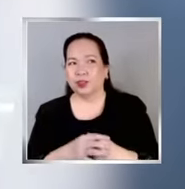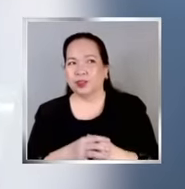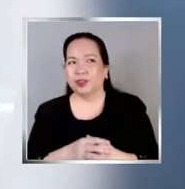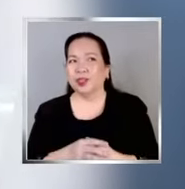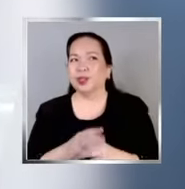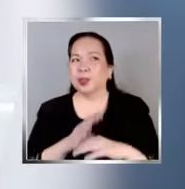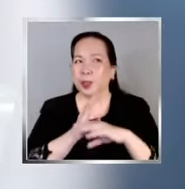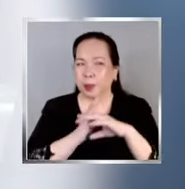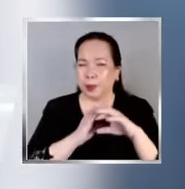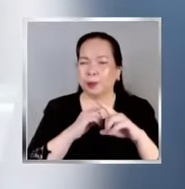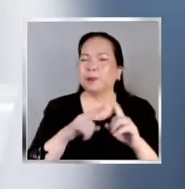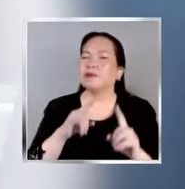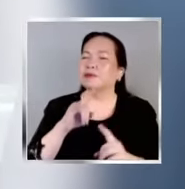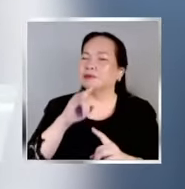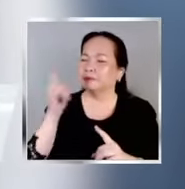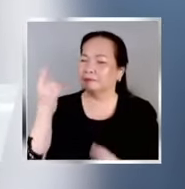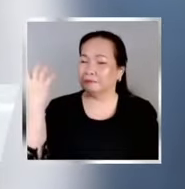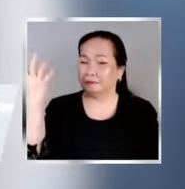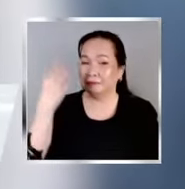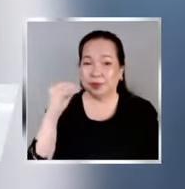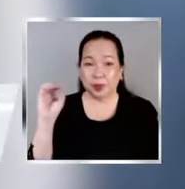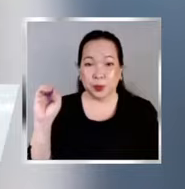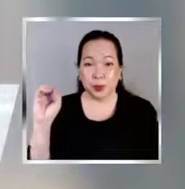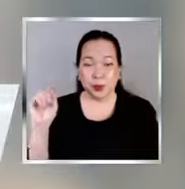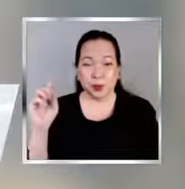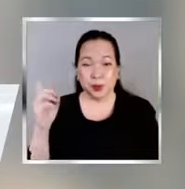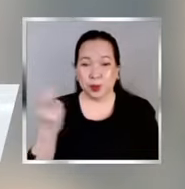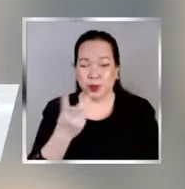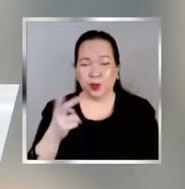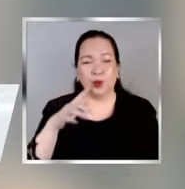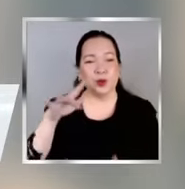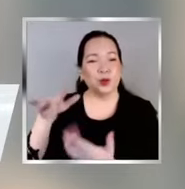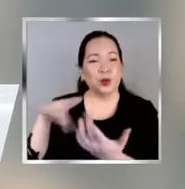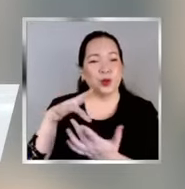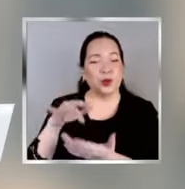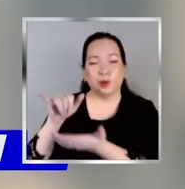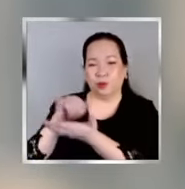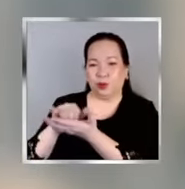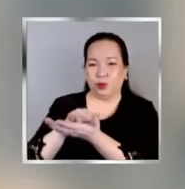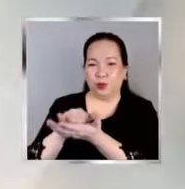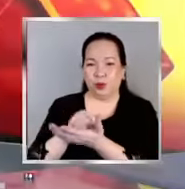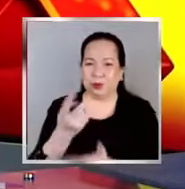ang kanilang matching OOTD habang namamasyal sa New York City.